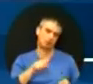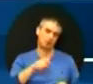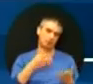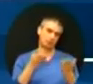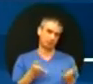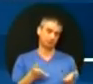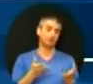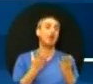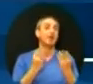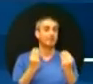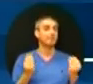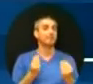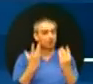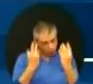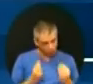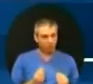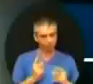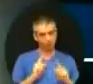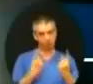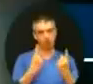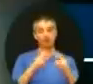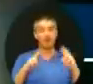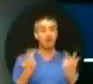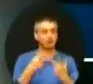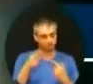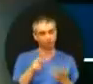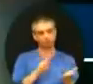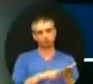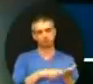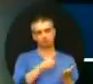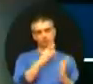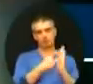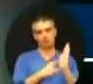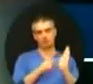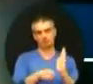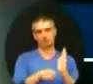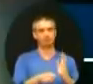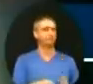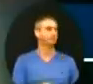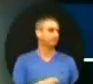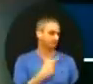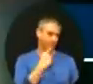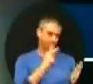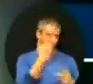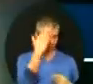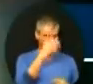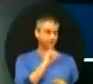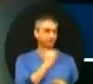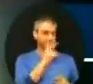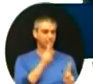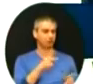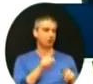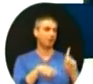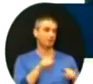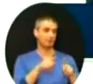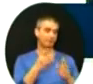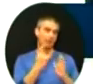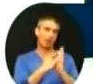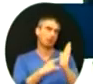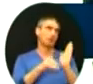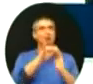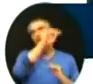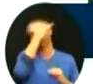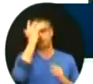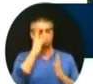הכנסת הזאת, והרבה דברים טובים קורים לציבור בזכות החקיקה. אי אפשר להתעלם מזה שכן, יש גם לפעמים עודף חקיקה